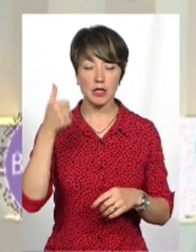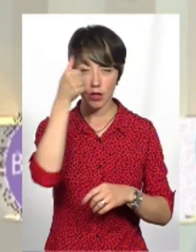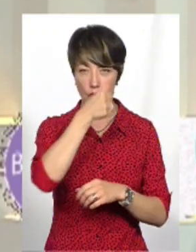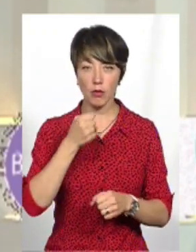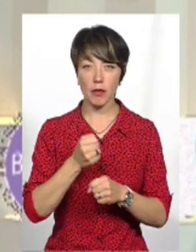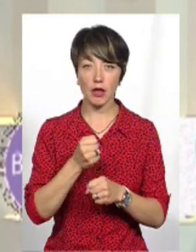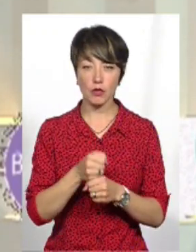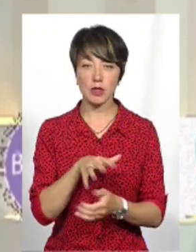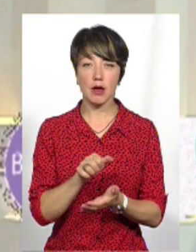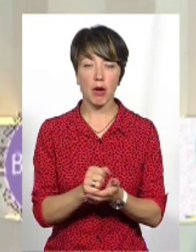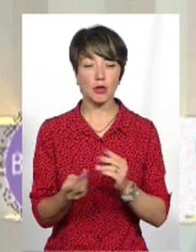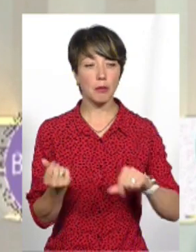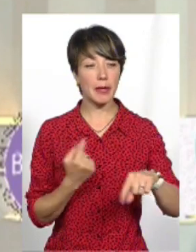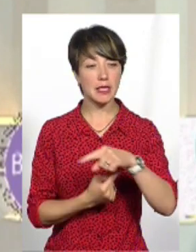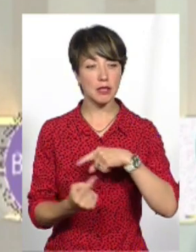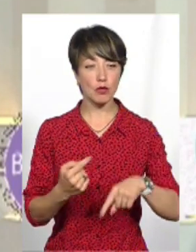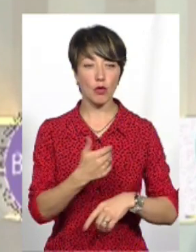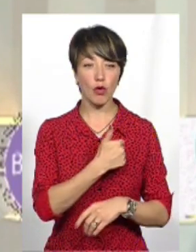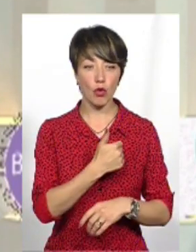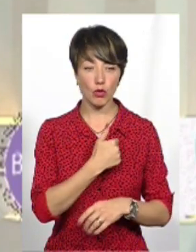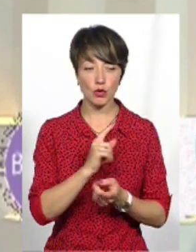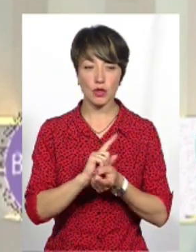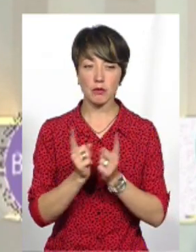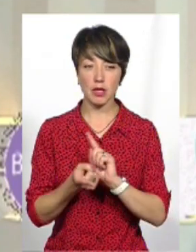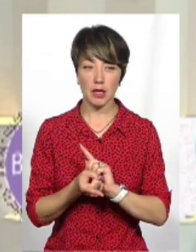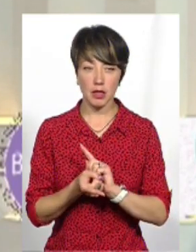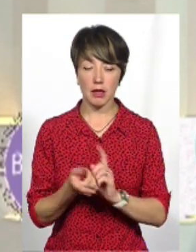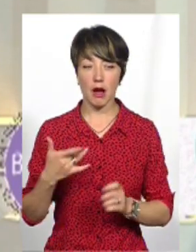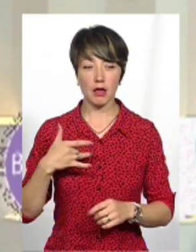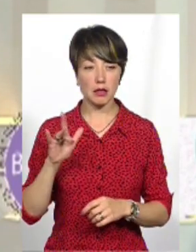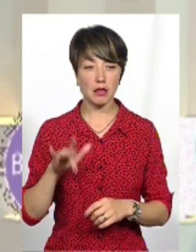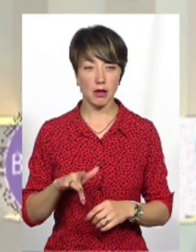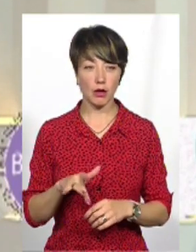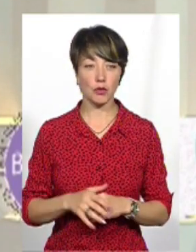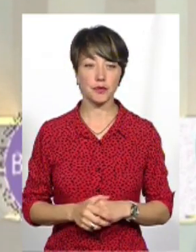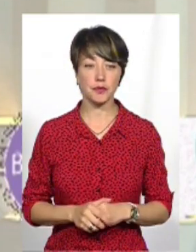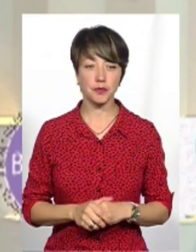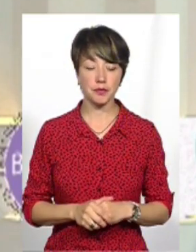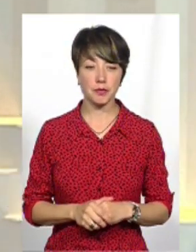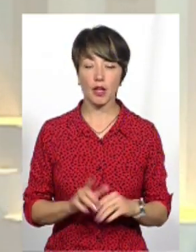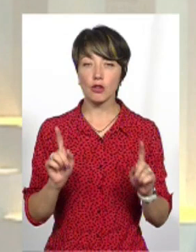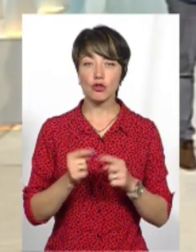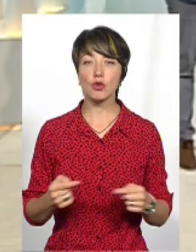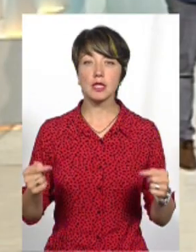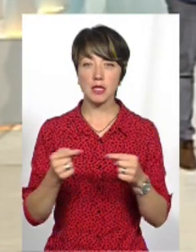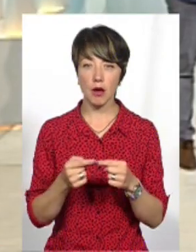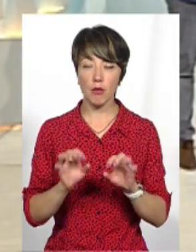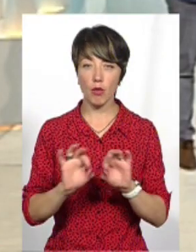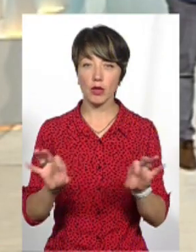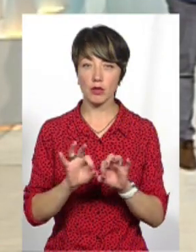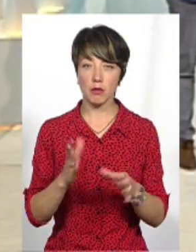працюю, там займаюся бізнесом. І хочу щось поміняти кардинально і радикально. Що саме